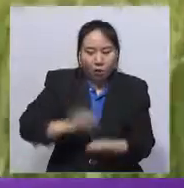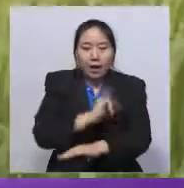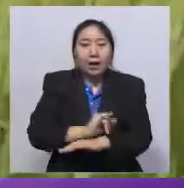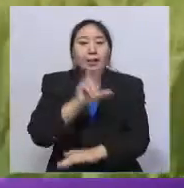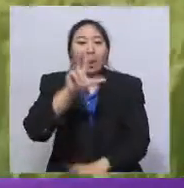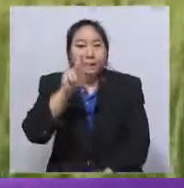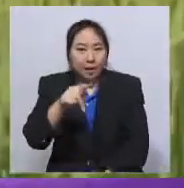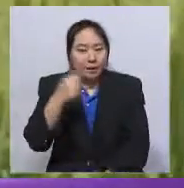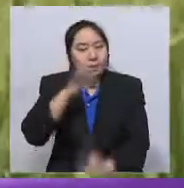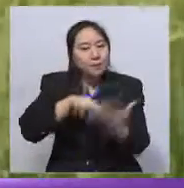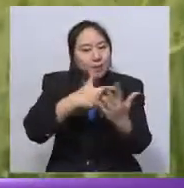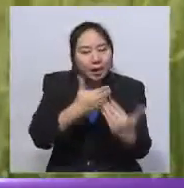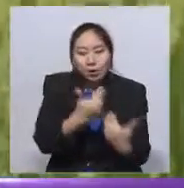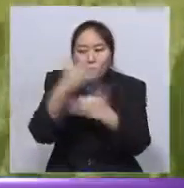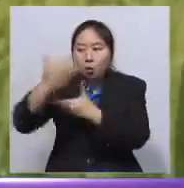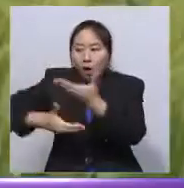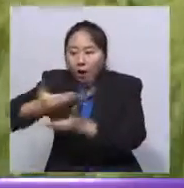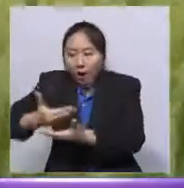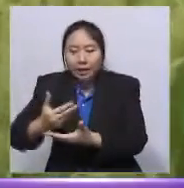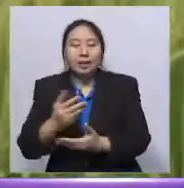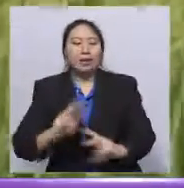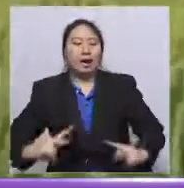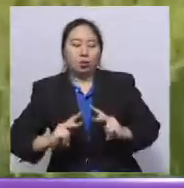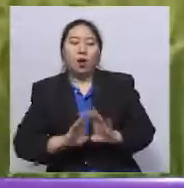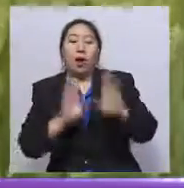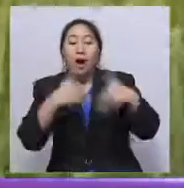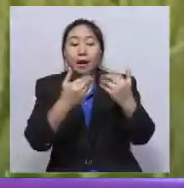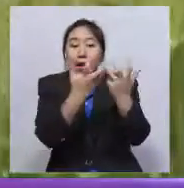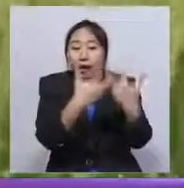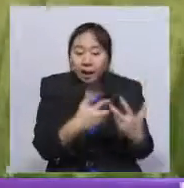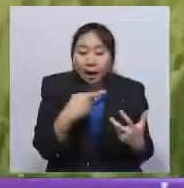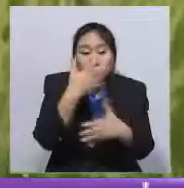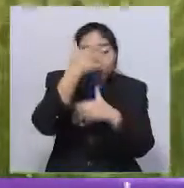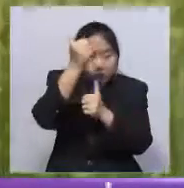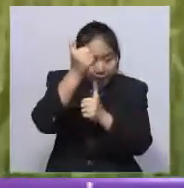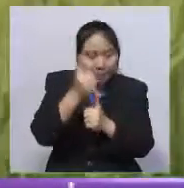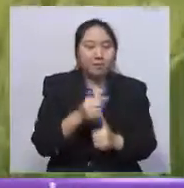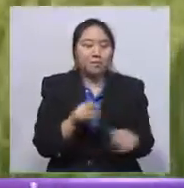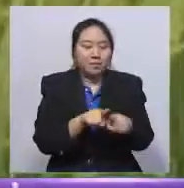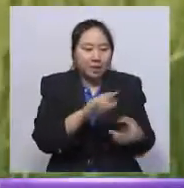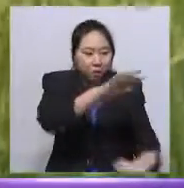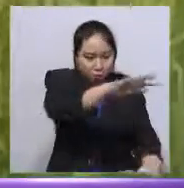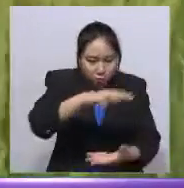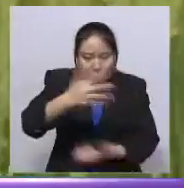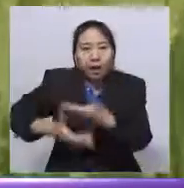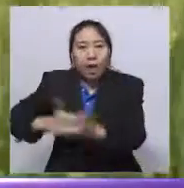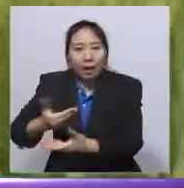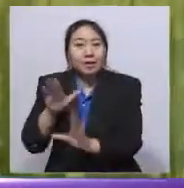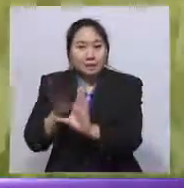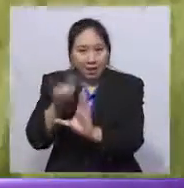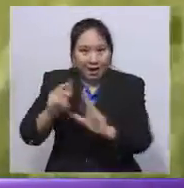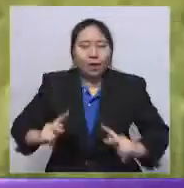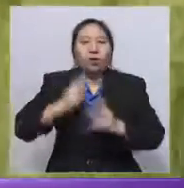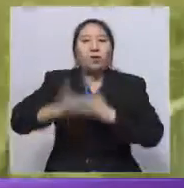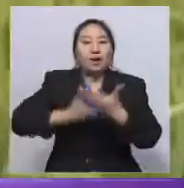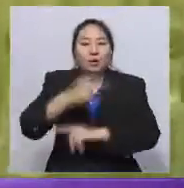ซึ่งแผนการหาตลาดทางกระทรวงจะเปิดให้โรงสีหรือผู้ประกอบการที่สนใจเป็นตัวแทนจำหน่ายสมัครได้ที่กระทรวงภาย